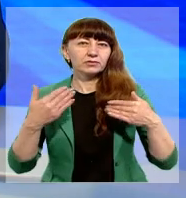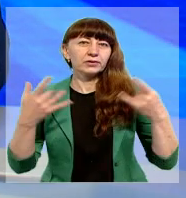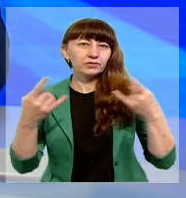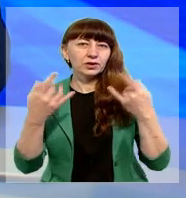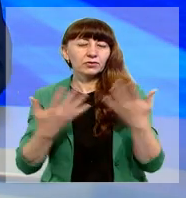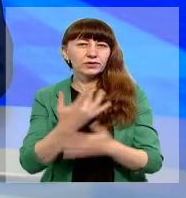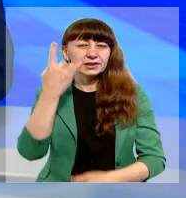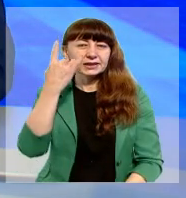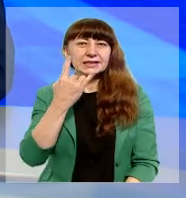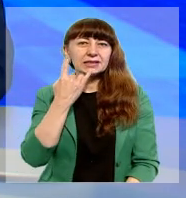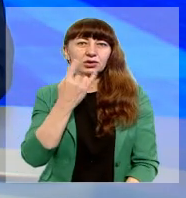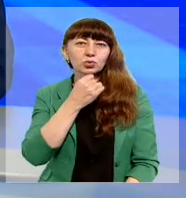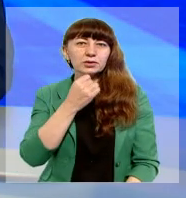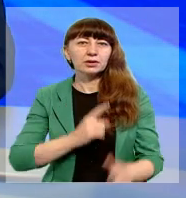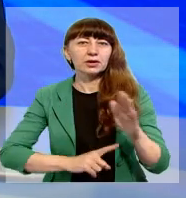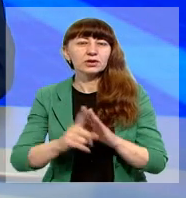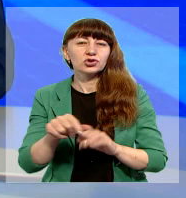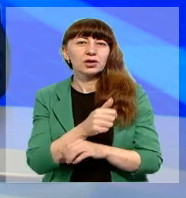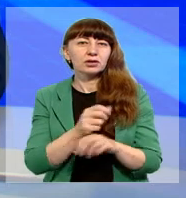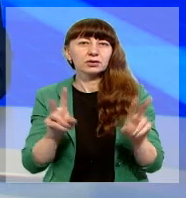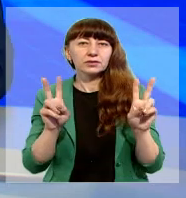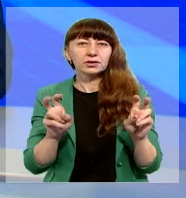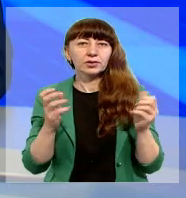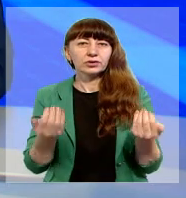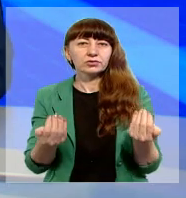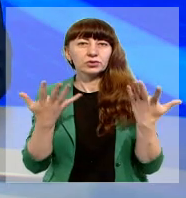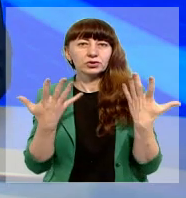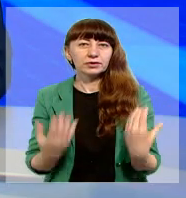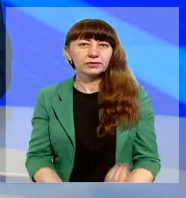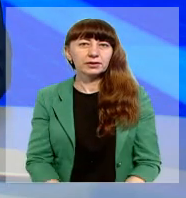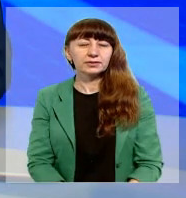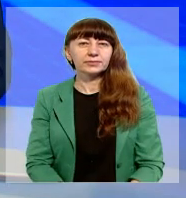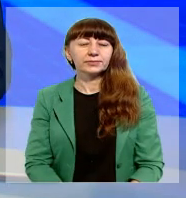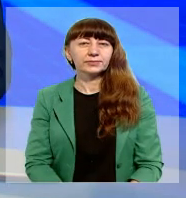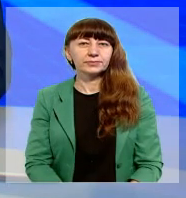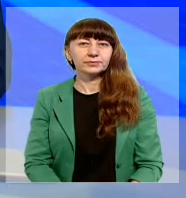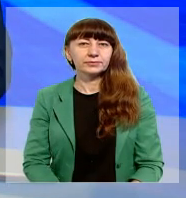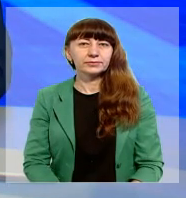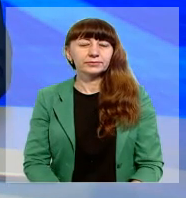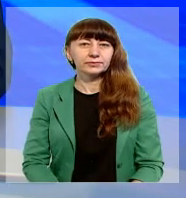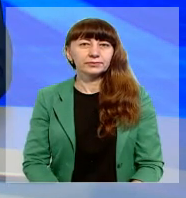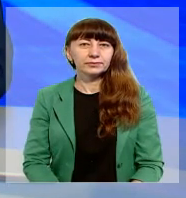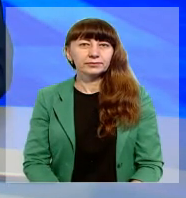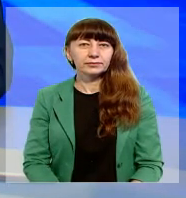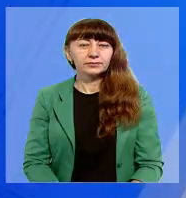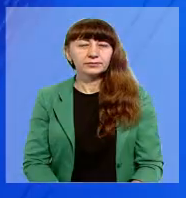Здравствуйте, в эфире новости, в студии Айнура Муканова, сурдоперевод Светланы Слесарской. И коротко о главном.